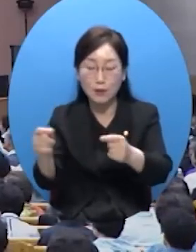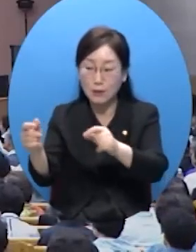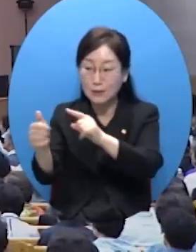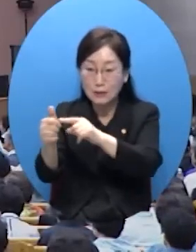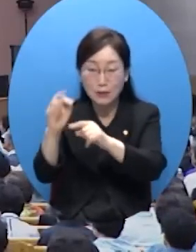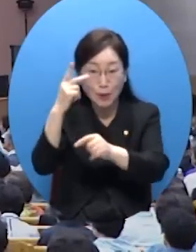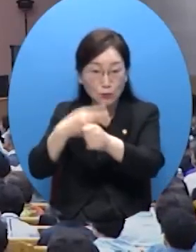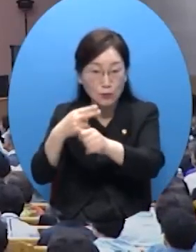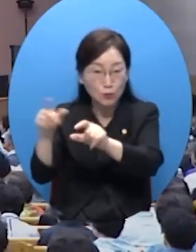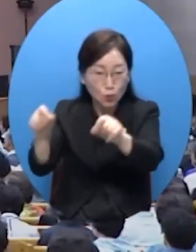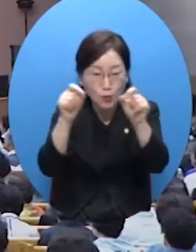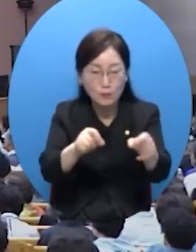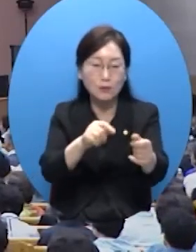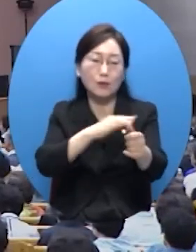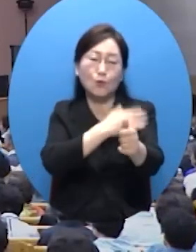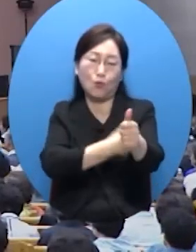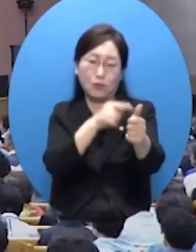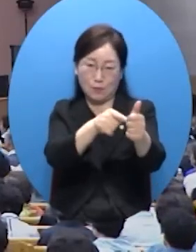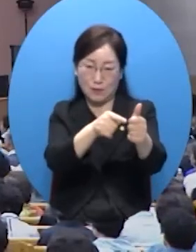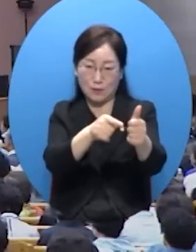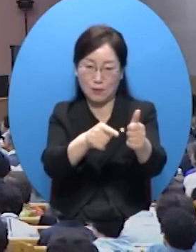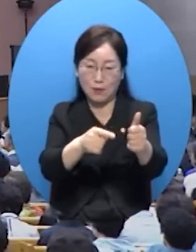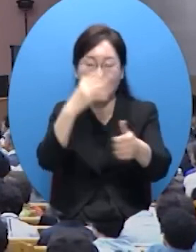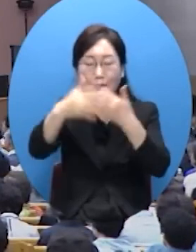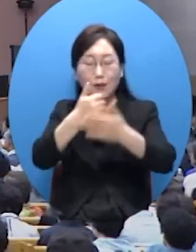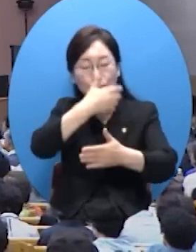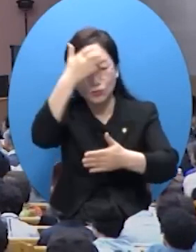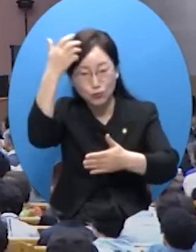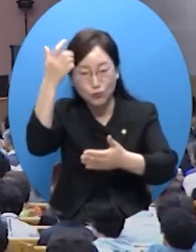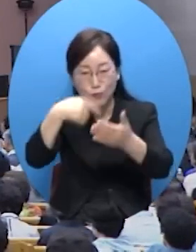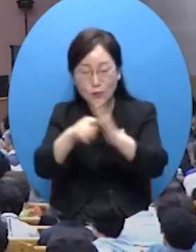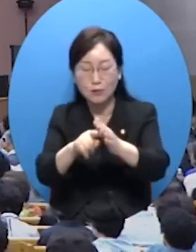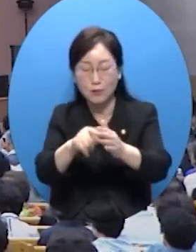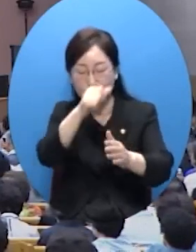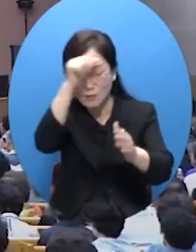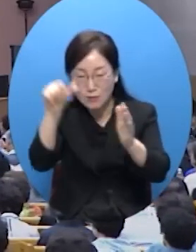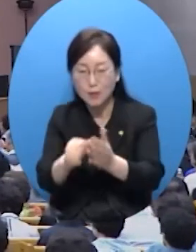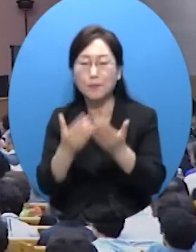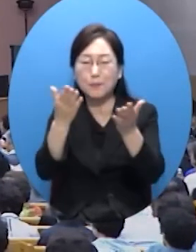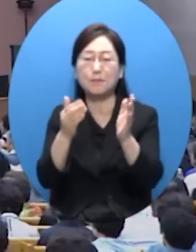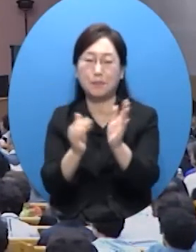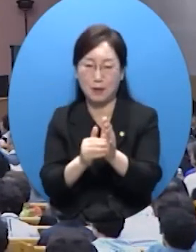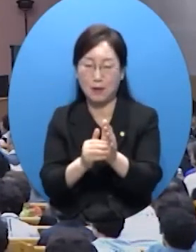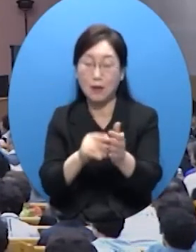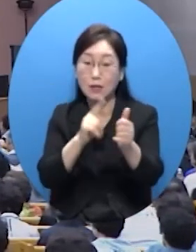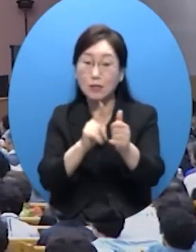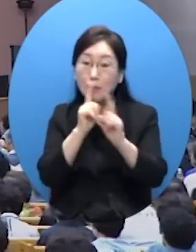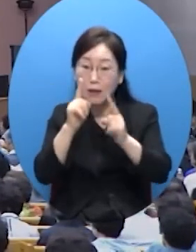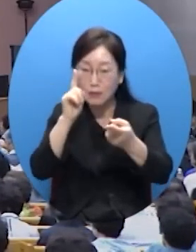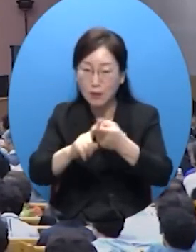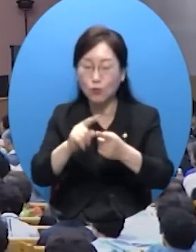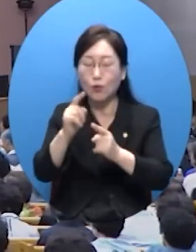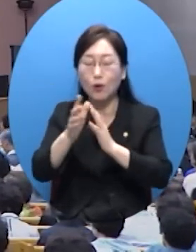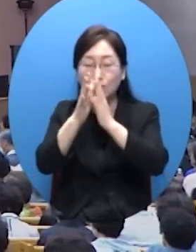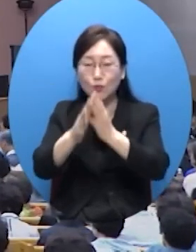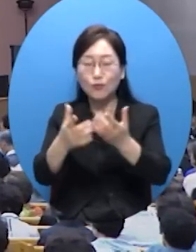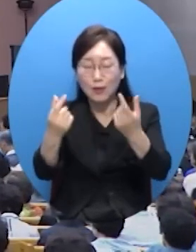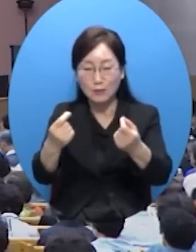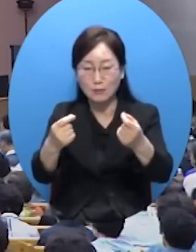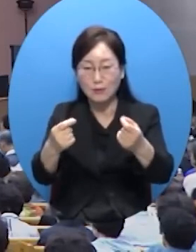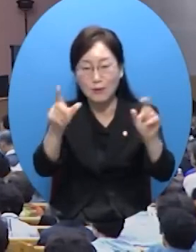꿈을 꾸는 사람이고 꿈을 이루기 위해서 일생을 바친 사람이었습니다. 그의 고백처럼 소풍과도 같은 삶을 다